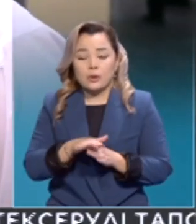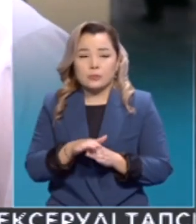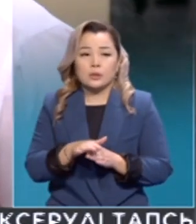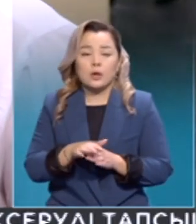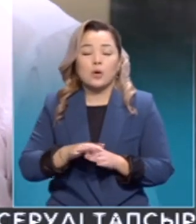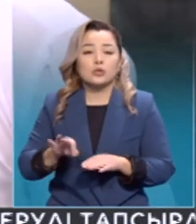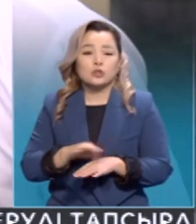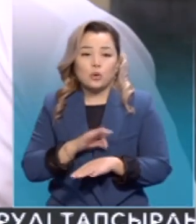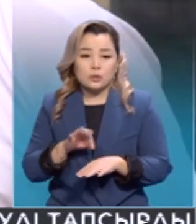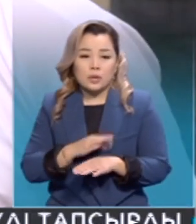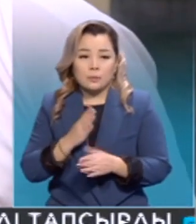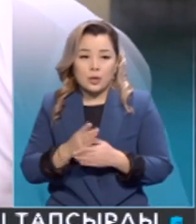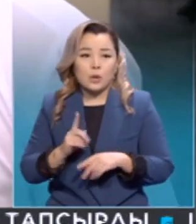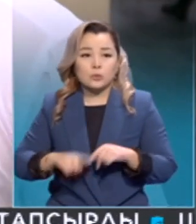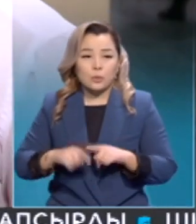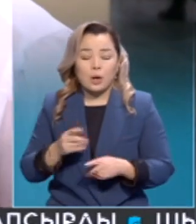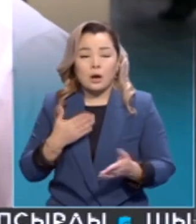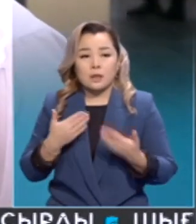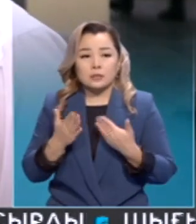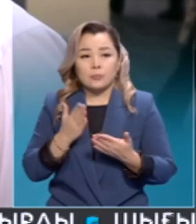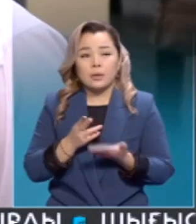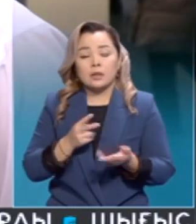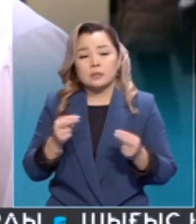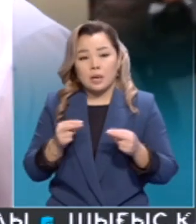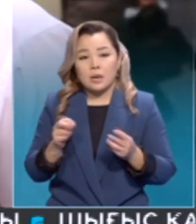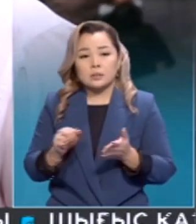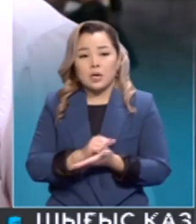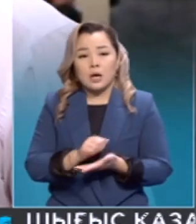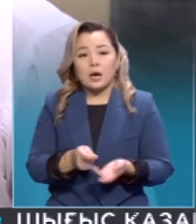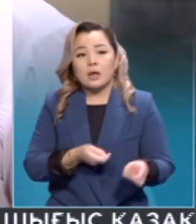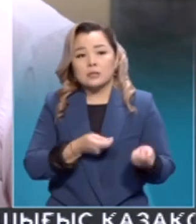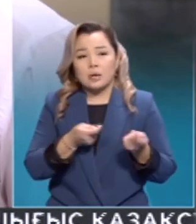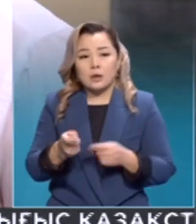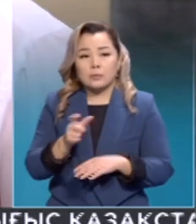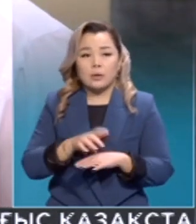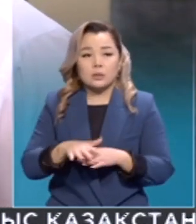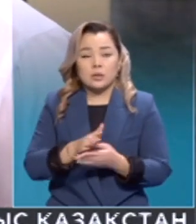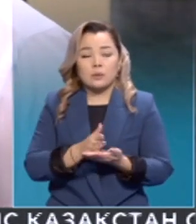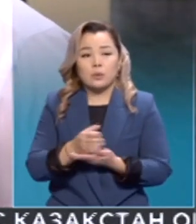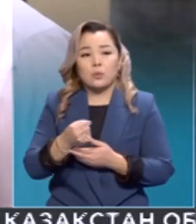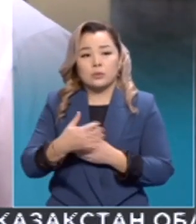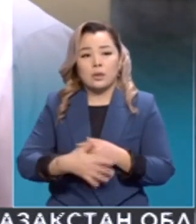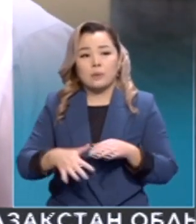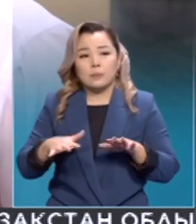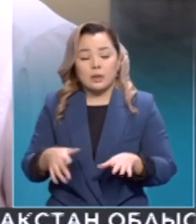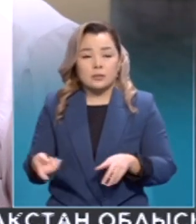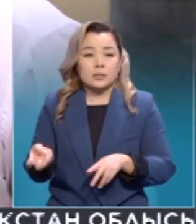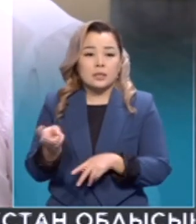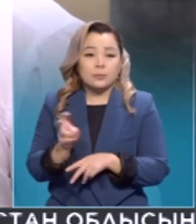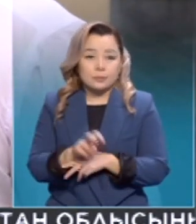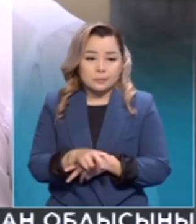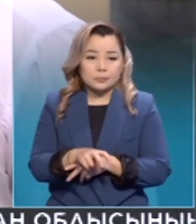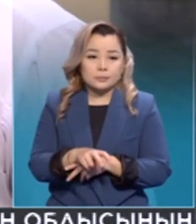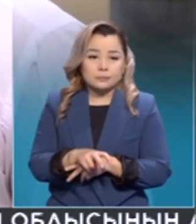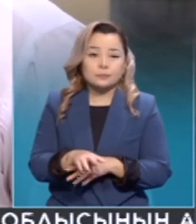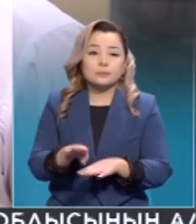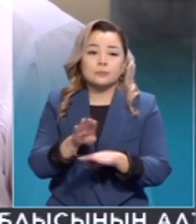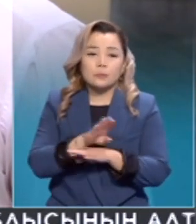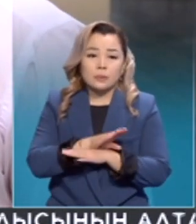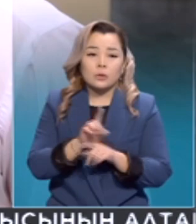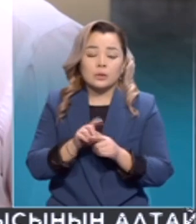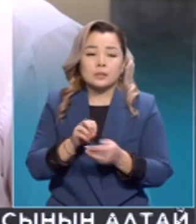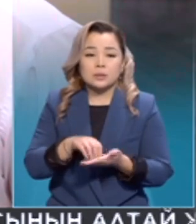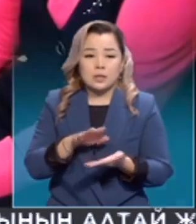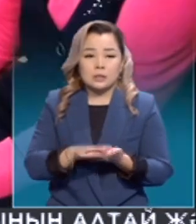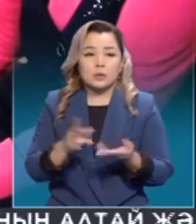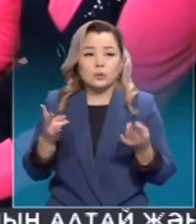жаңағыдай жолдасы болсын, туыстық қатынасты дәлелдейтін құжаттарын алып, халыққа қызмет көрсету орталығына келіп, қайтыс болғаны туралы